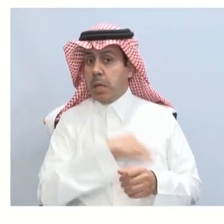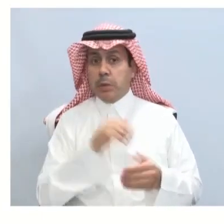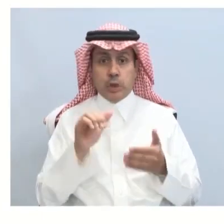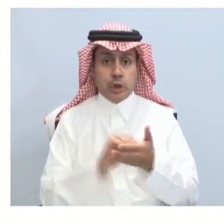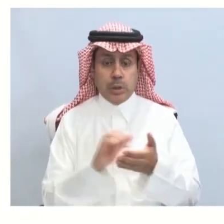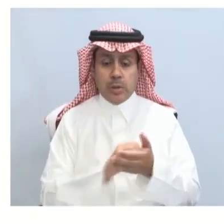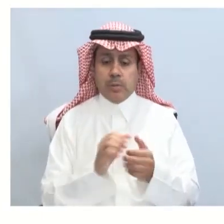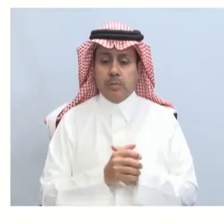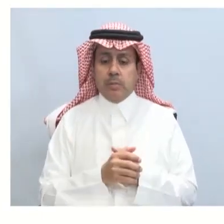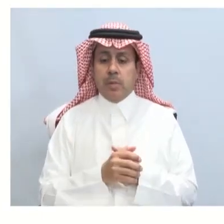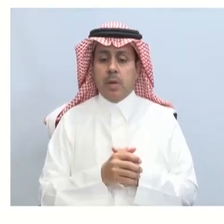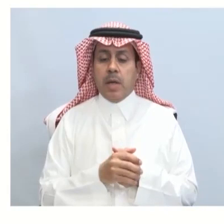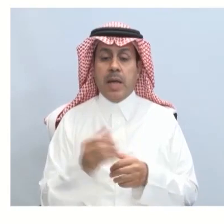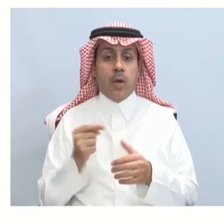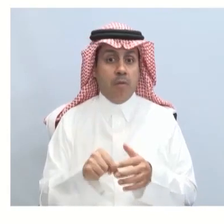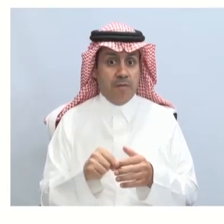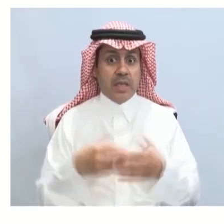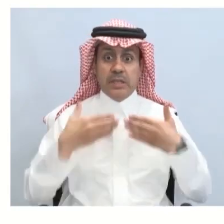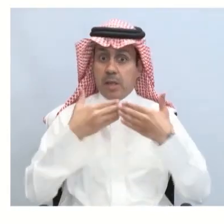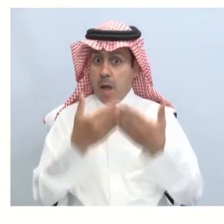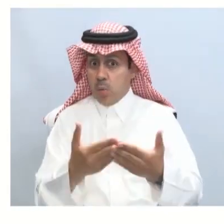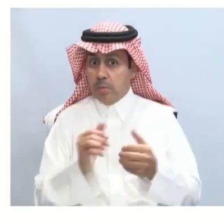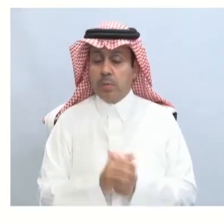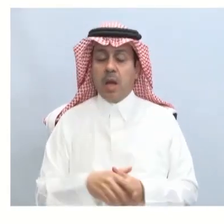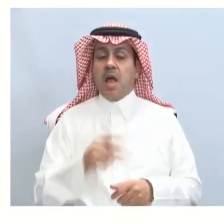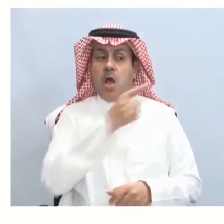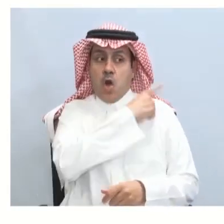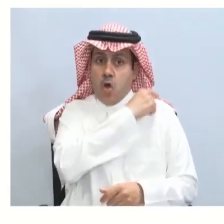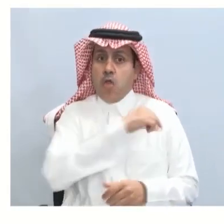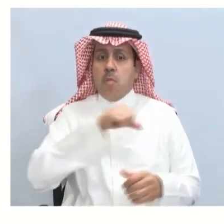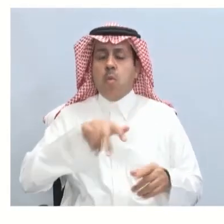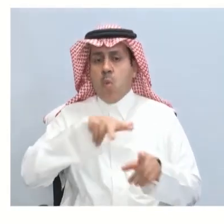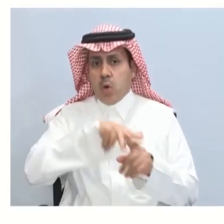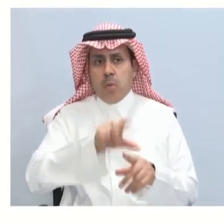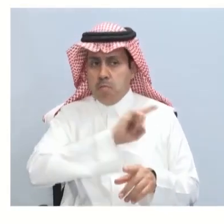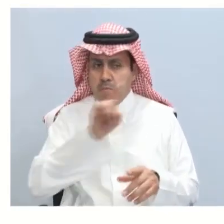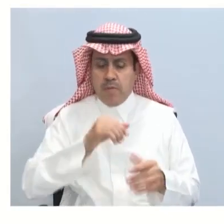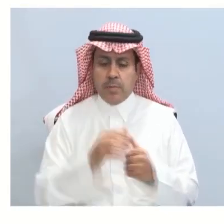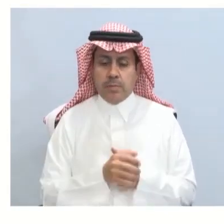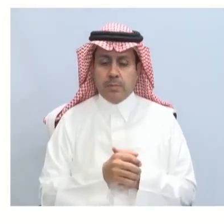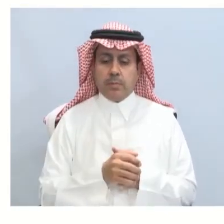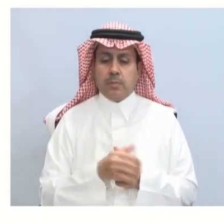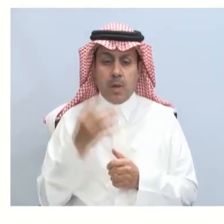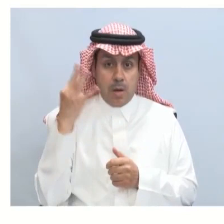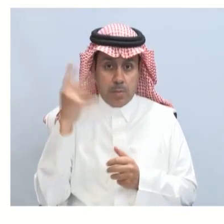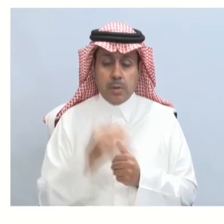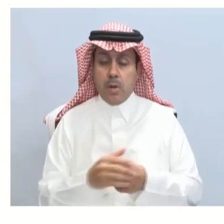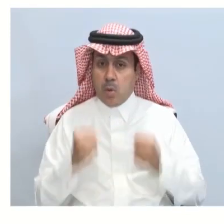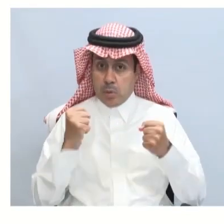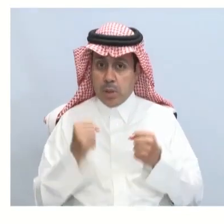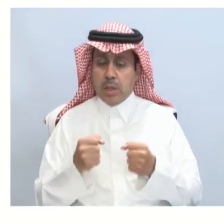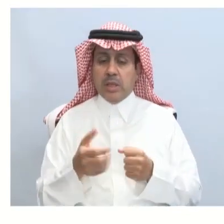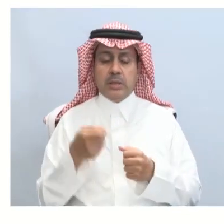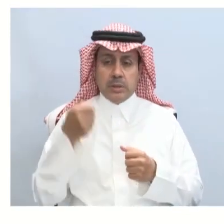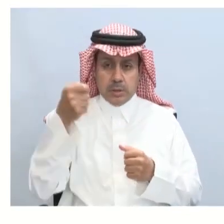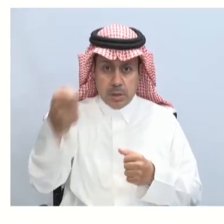هنا كي لا يكون فيه تعاون على الاثم والعدوان هنا ايضا شرط رابع القدره على التسليم